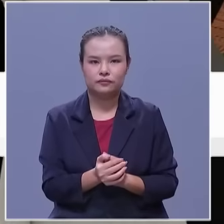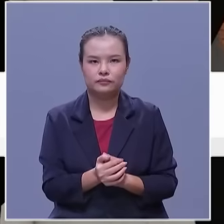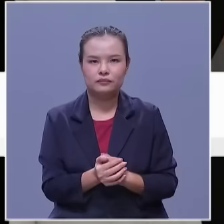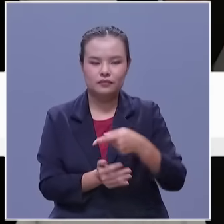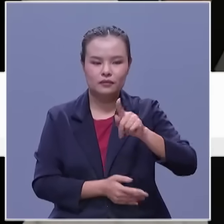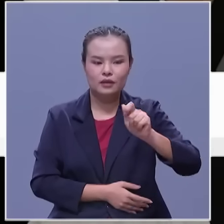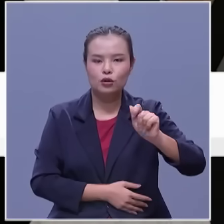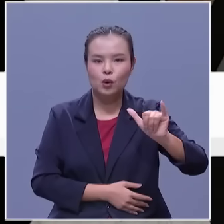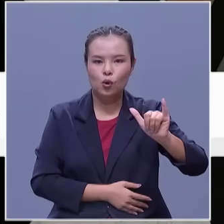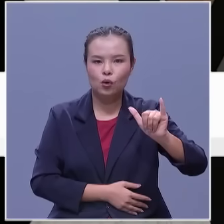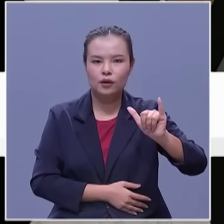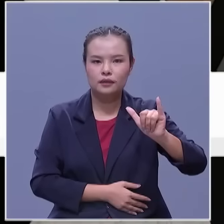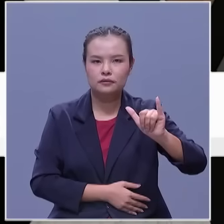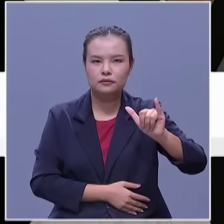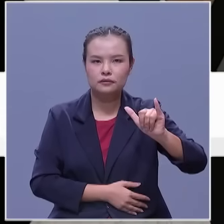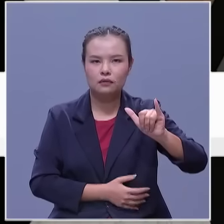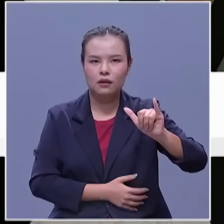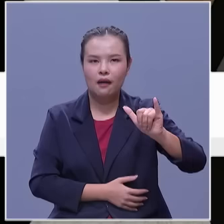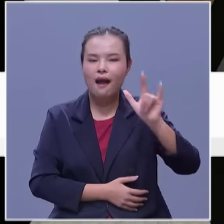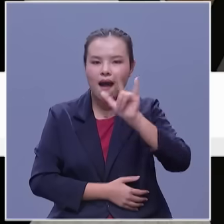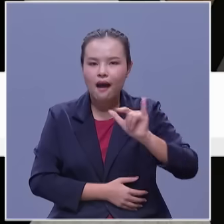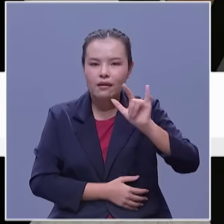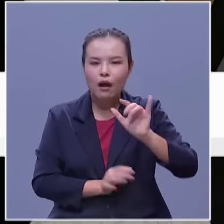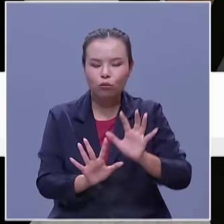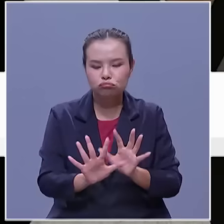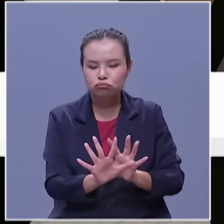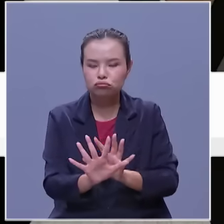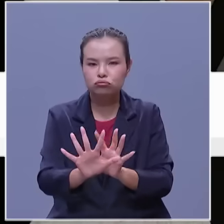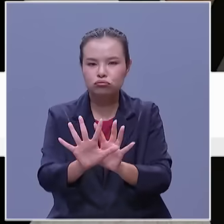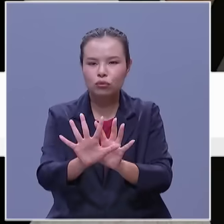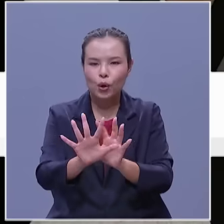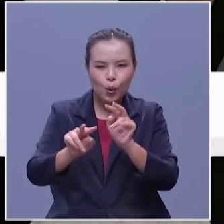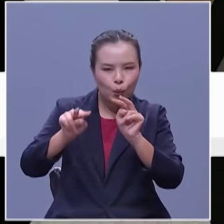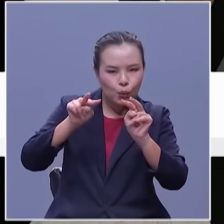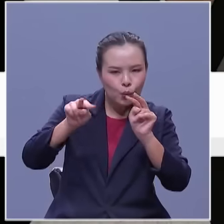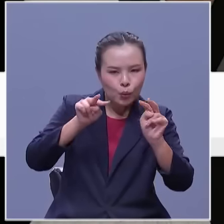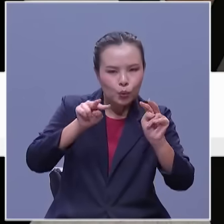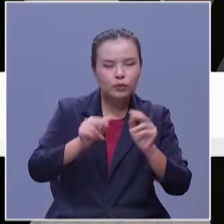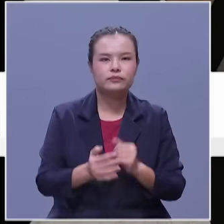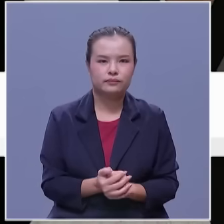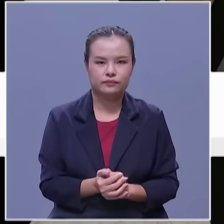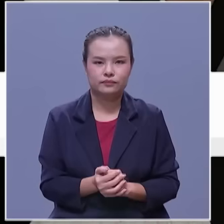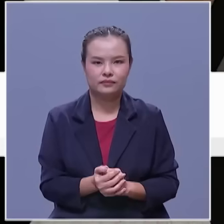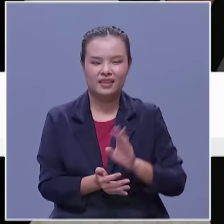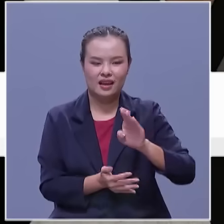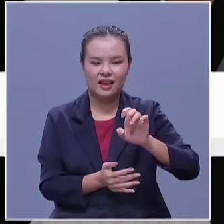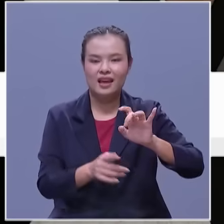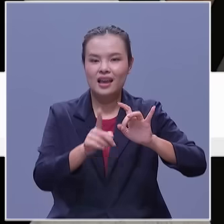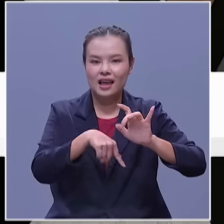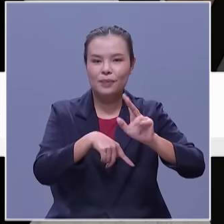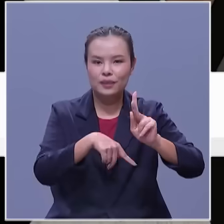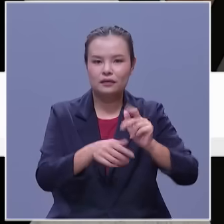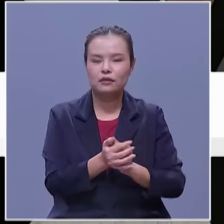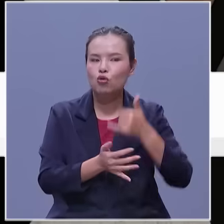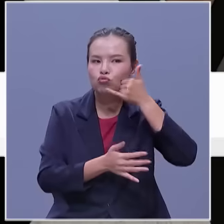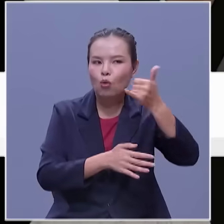ปอยเขาแฝงตัวมาปะปนกับญาติคนอื่นๆเพื่อที่จะมาเฝ้าดูเสียแป้งก่อนที่บิ๊กจะโทรศัพท์ตามให้